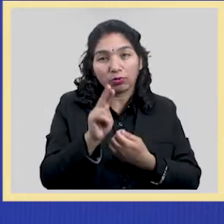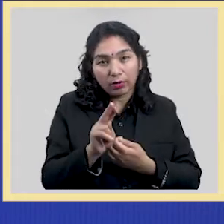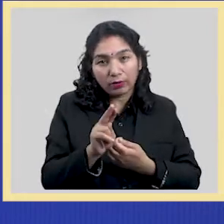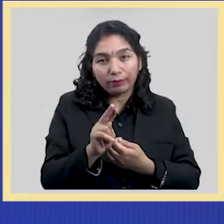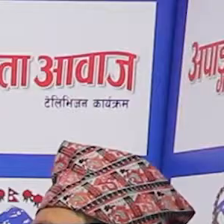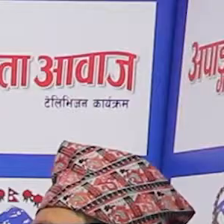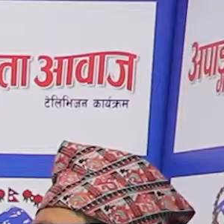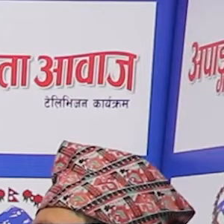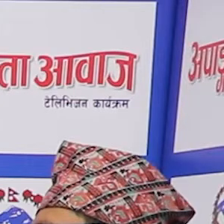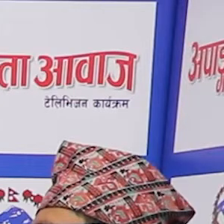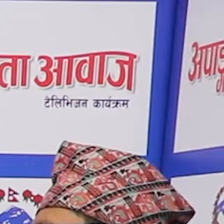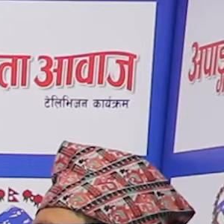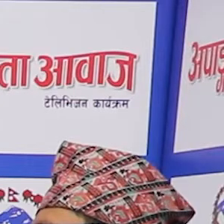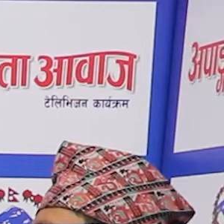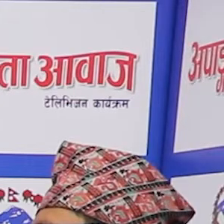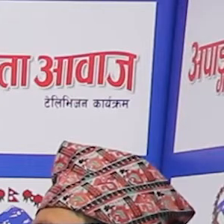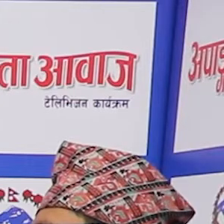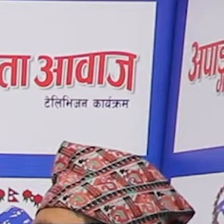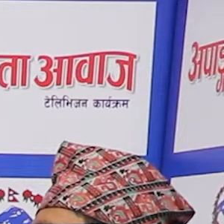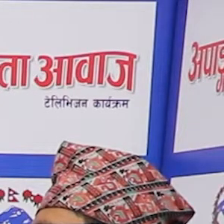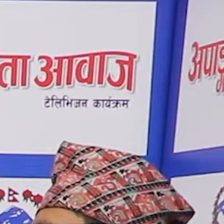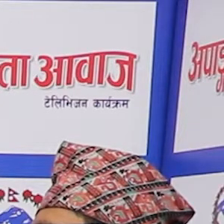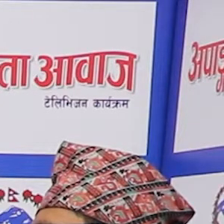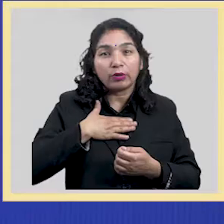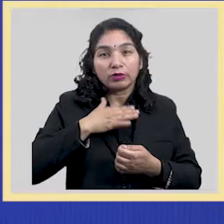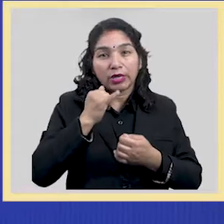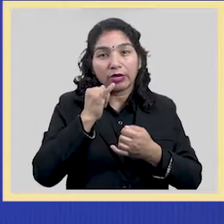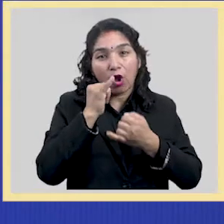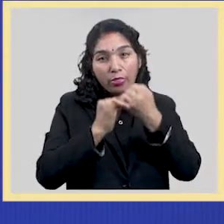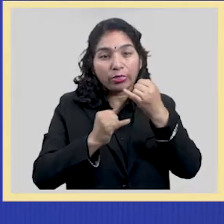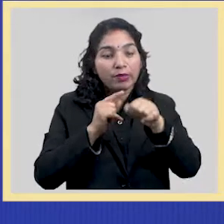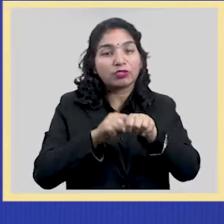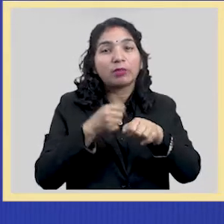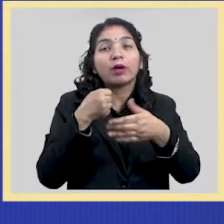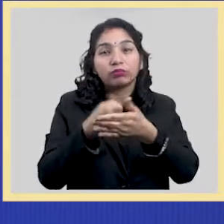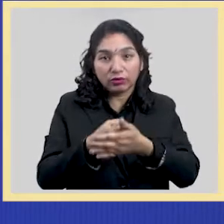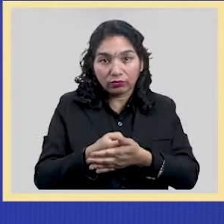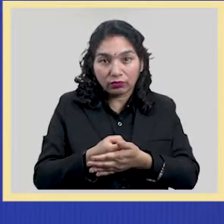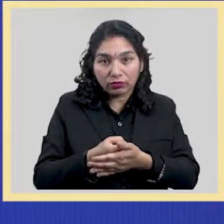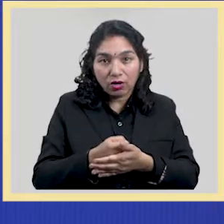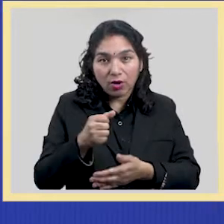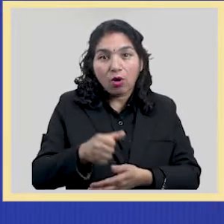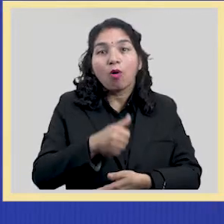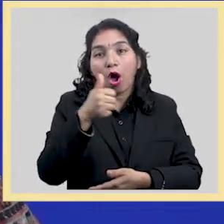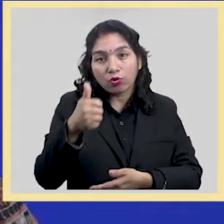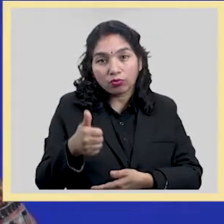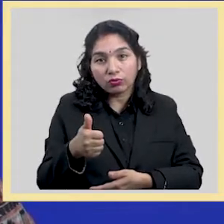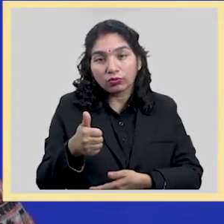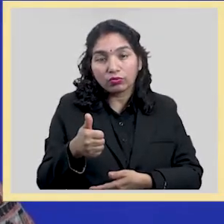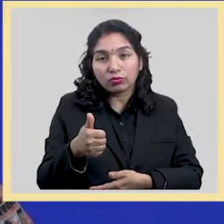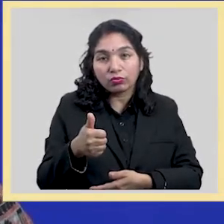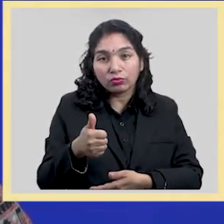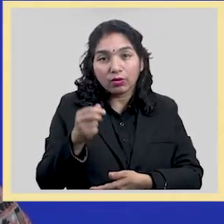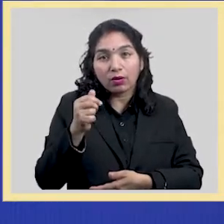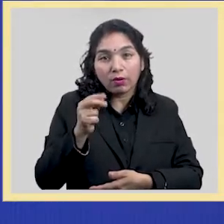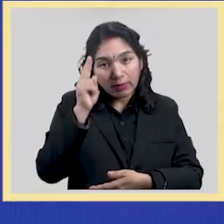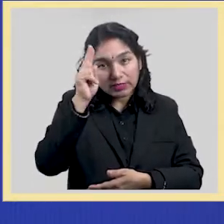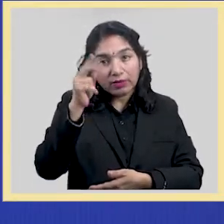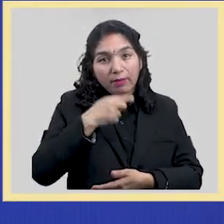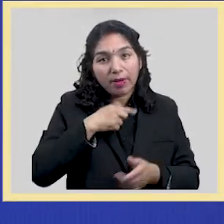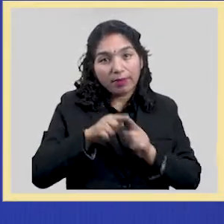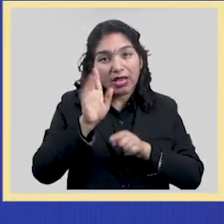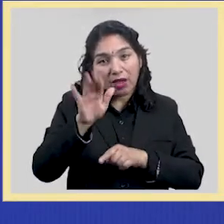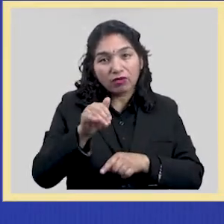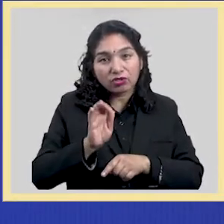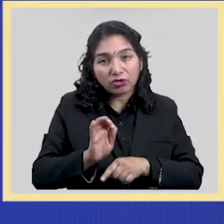के भन्दाखेरि यो चाहिँ अब यो मेरो अन्तिम कार्यकालको अवस्था पुगिसकेको छ। अब नेक्स्ट उसमा चाहिँ अब भोलि म